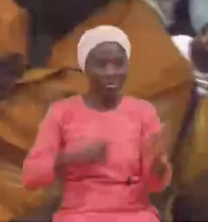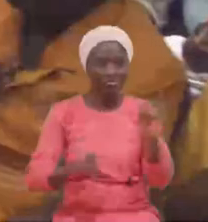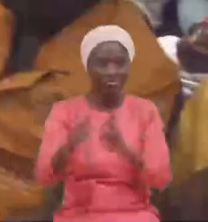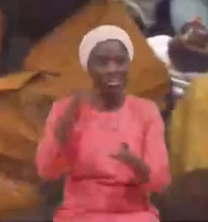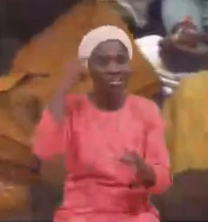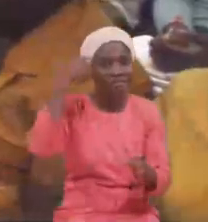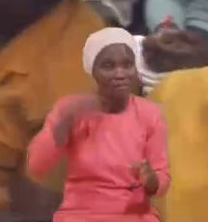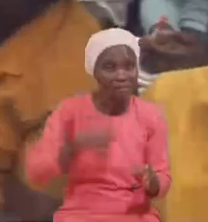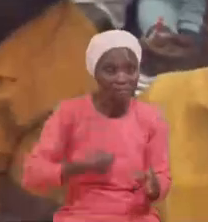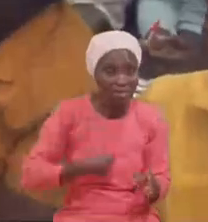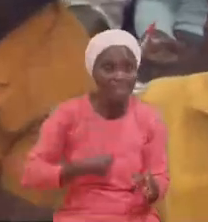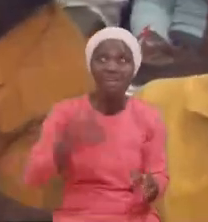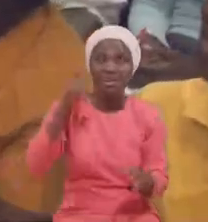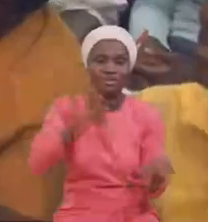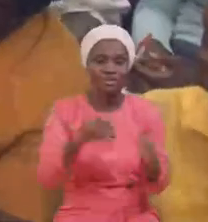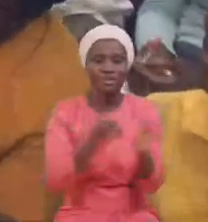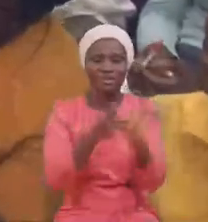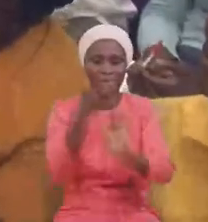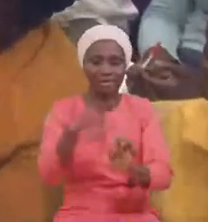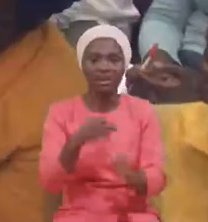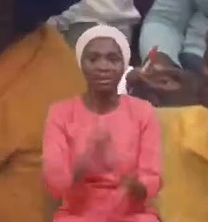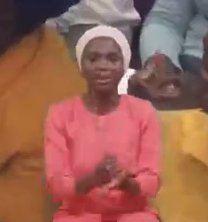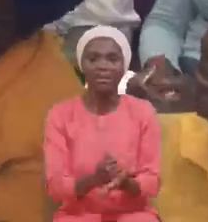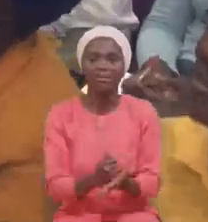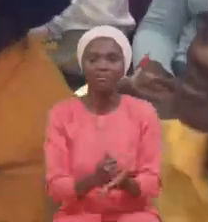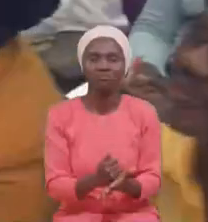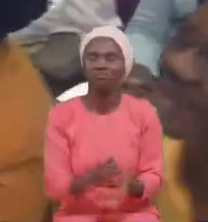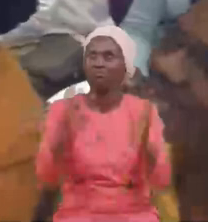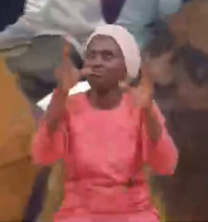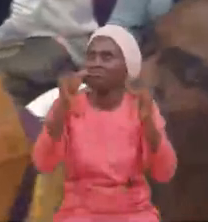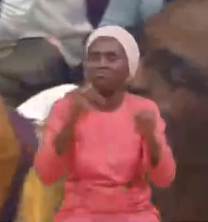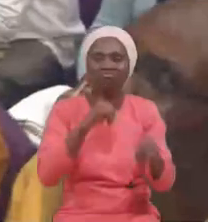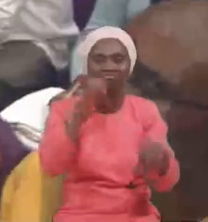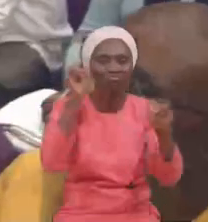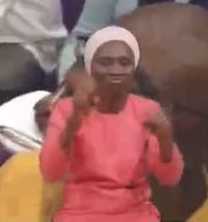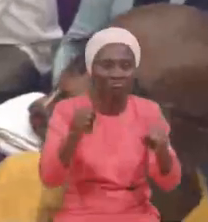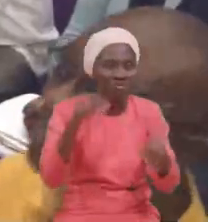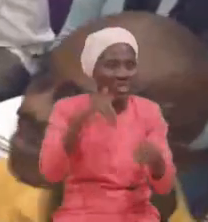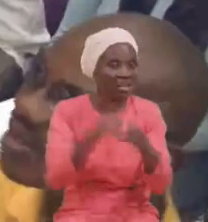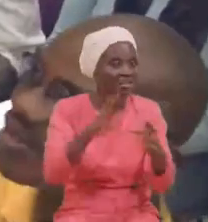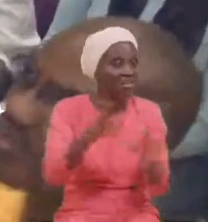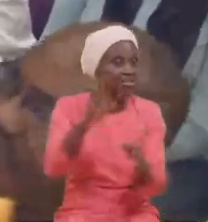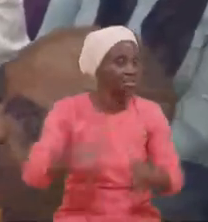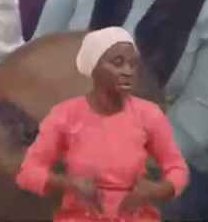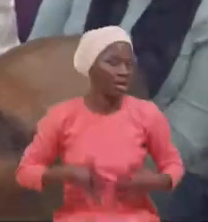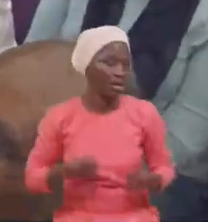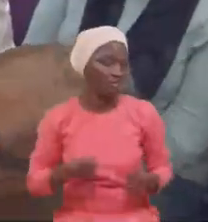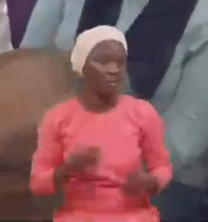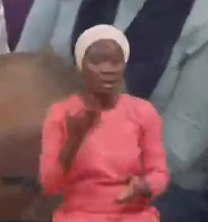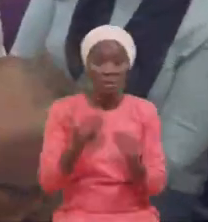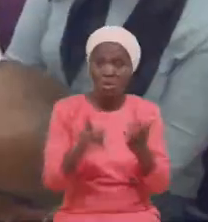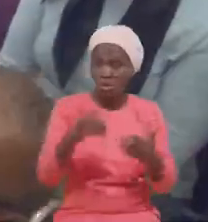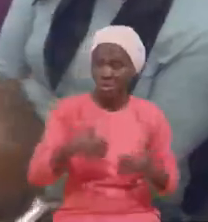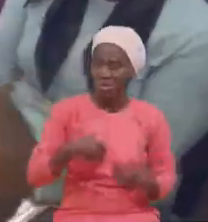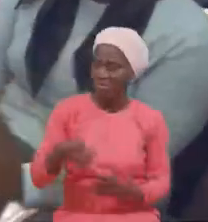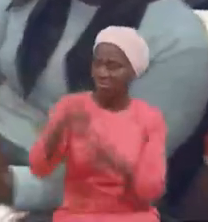Pour moi. Il le fera. Il n'y a pas d'impossibilité dans votre vie spirituelle. Peut-être tu as